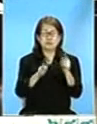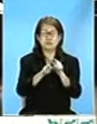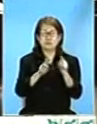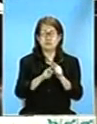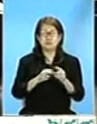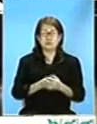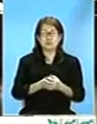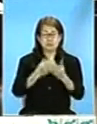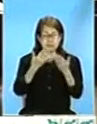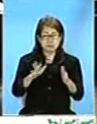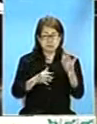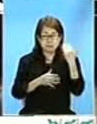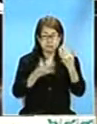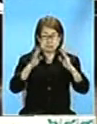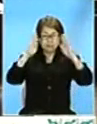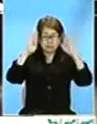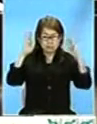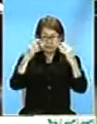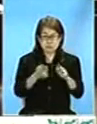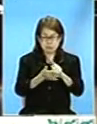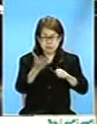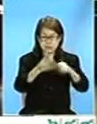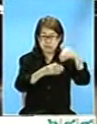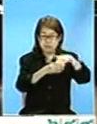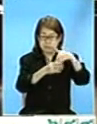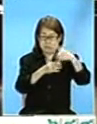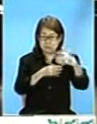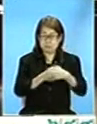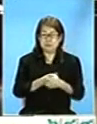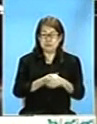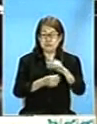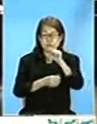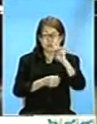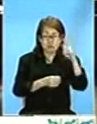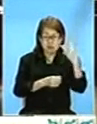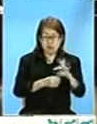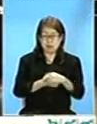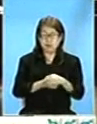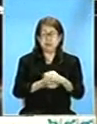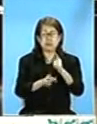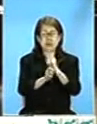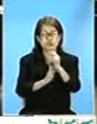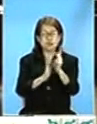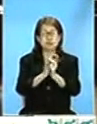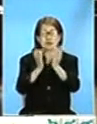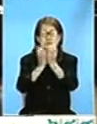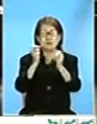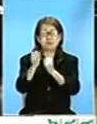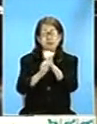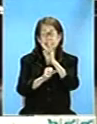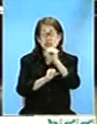ผ่านประสบการณ์การเลือกตั้งสมาชิกวุฒิสภาจากรัฐธรรมนูญปี40มาแล้วน